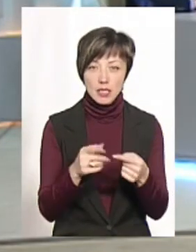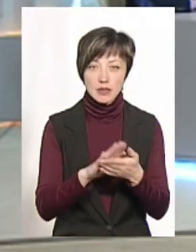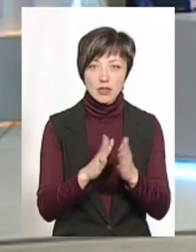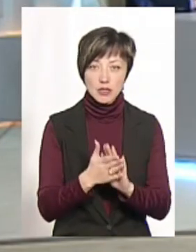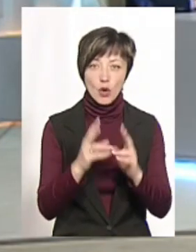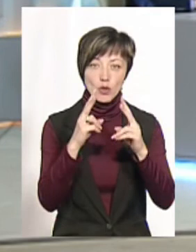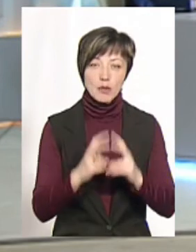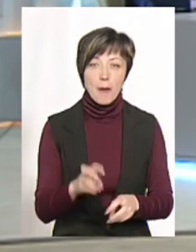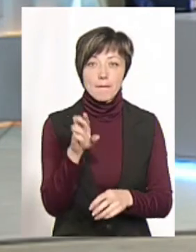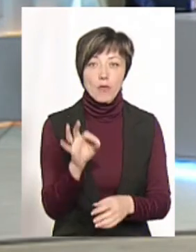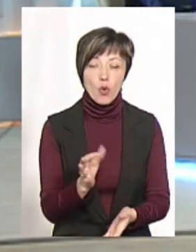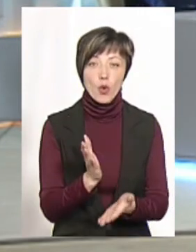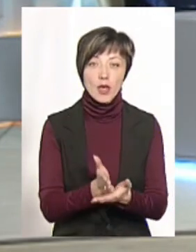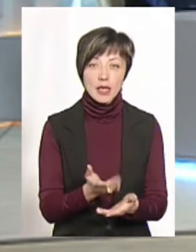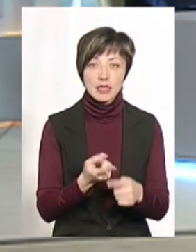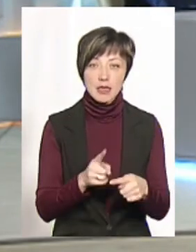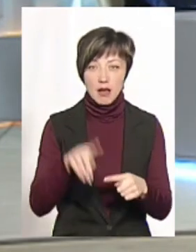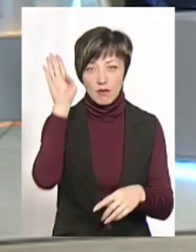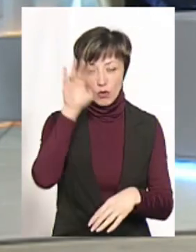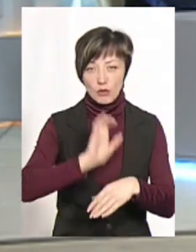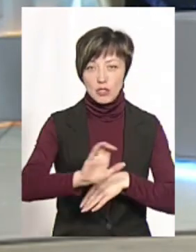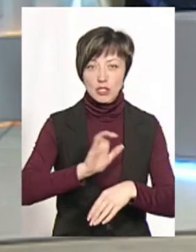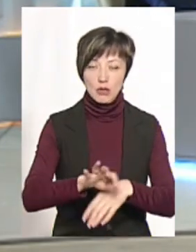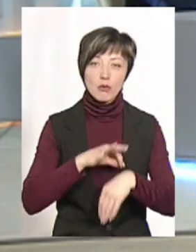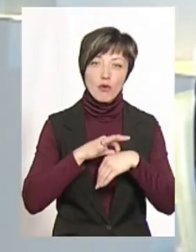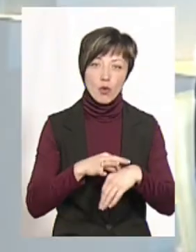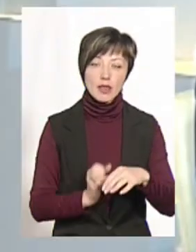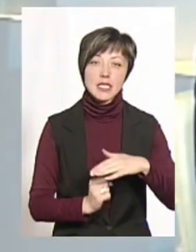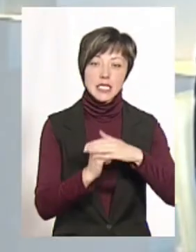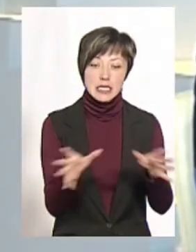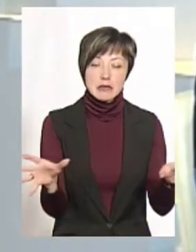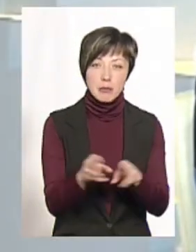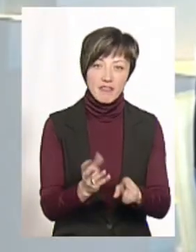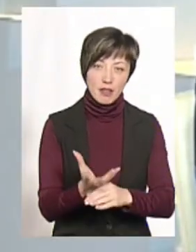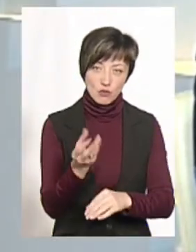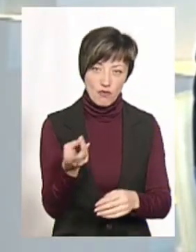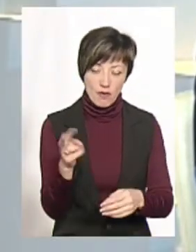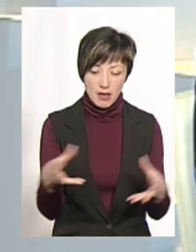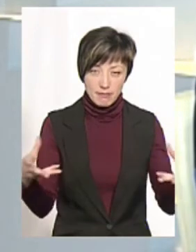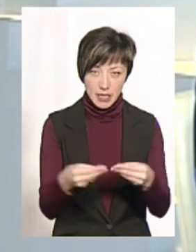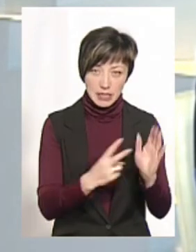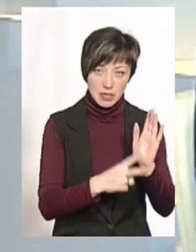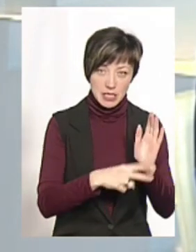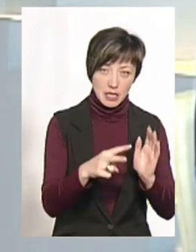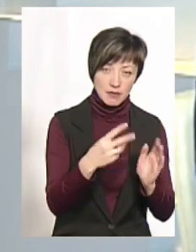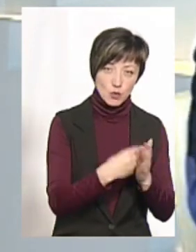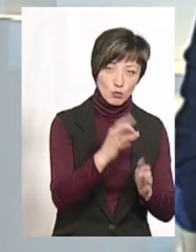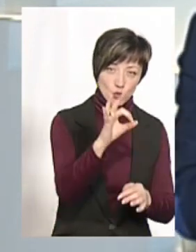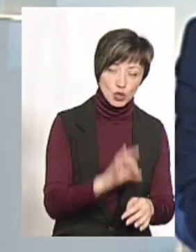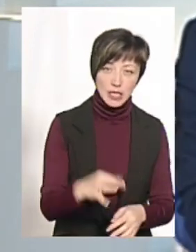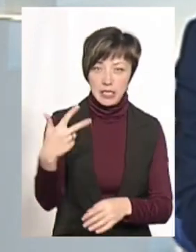цій ситуації розбиратися, бо ця водопостачання проводиться на засадах співфінансування. 70% міський